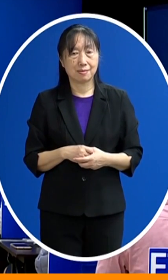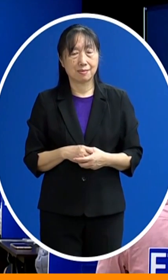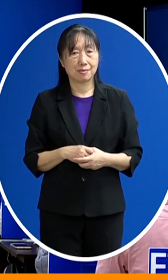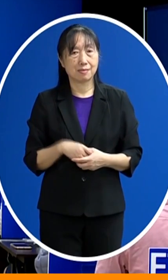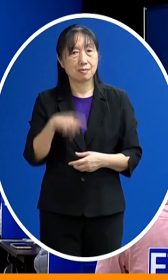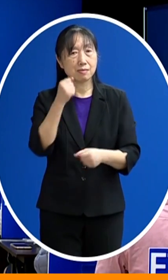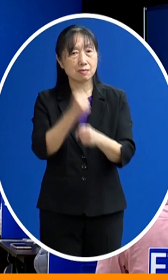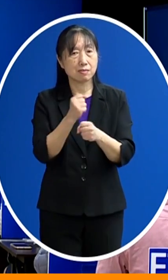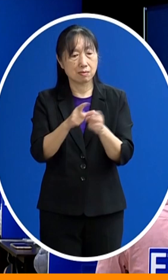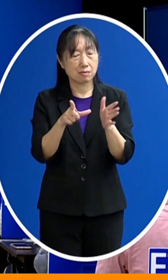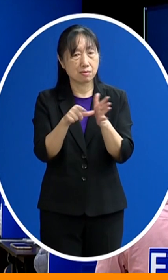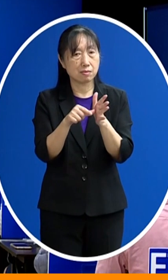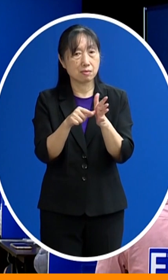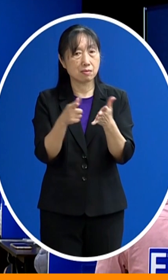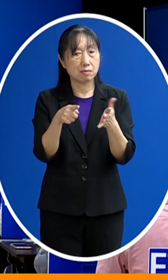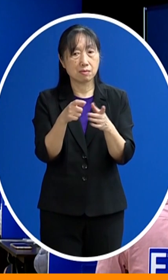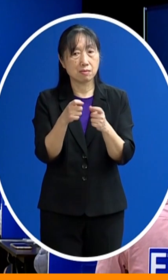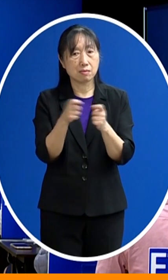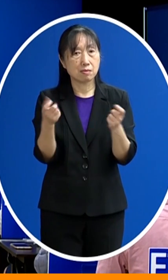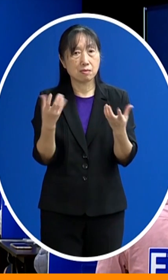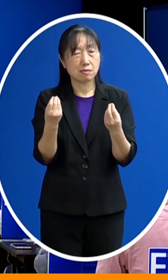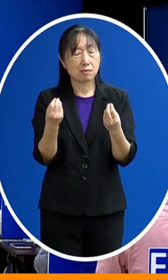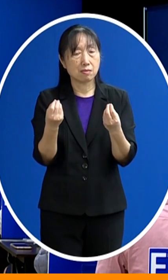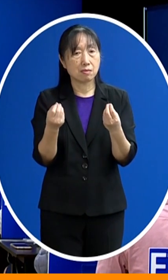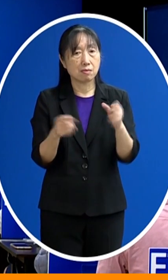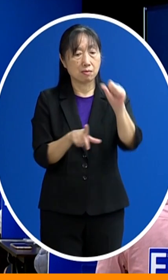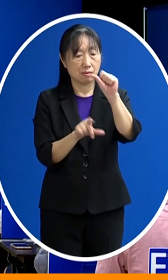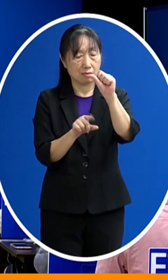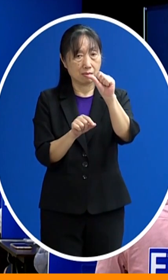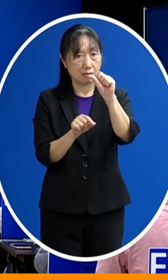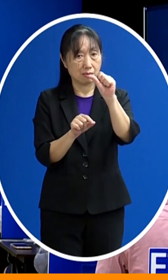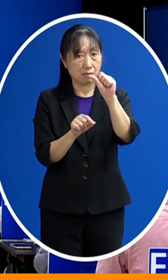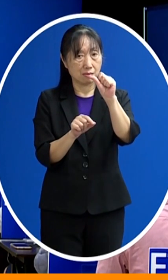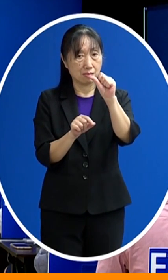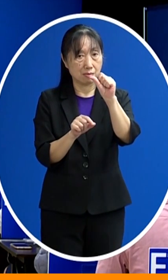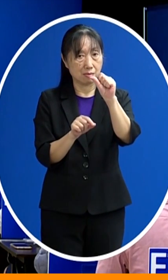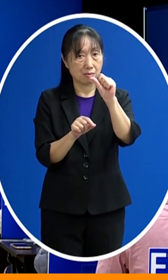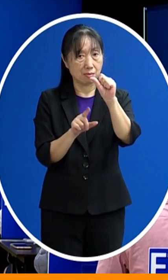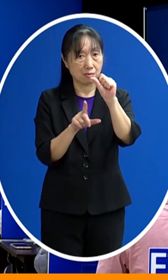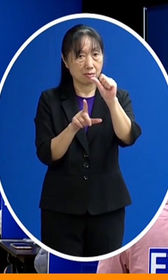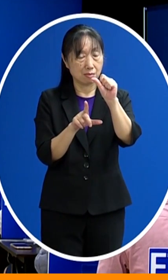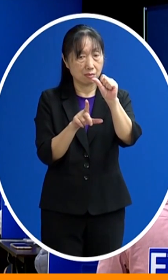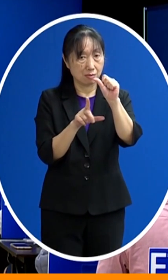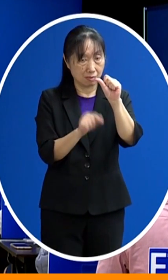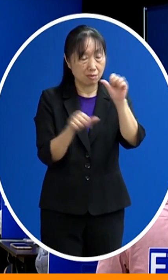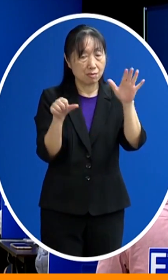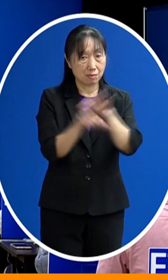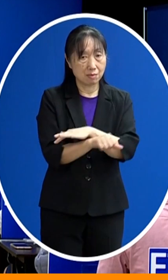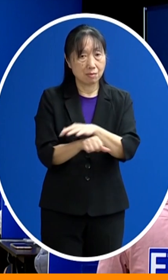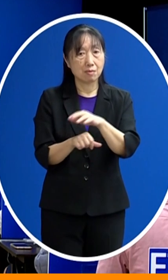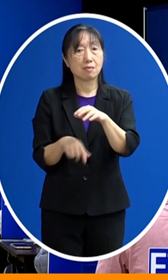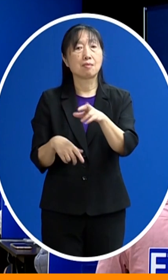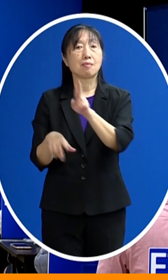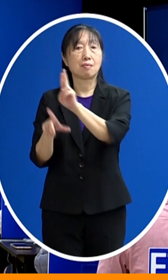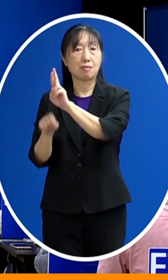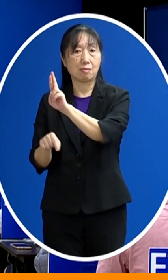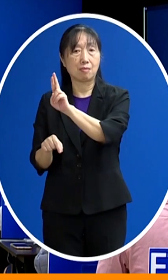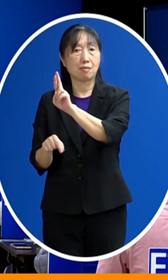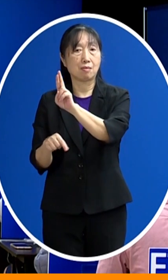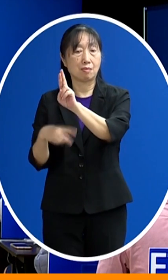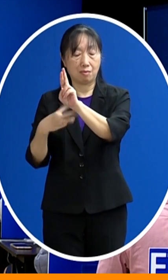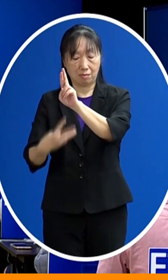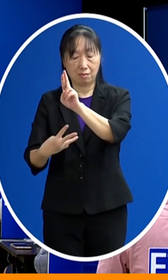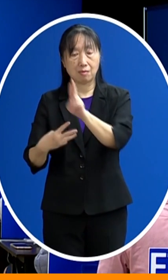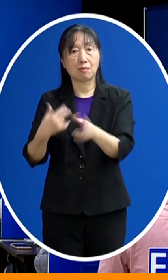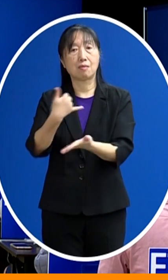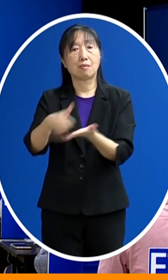他工作的时间并没有那么长嘛，哈，好像是 5月就职，12月初 就职嘛，哈，12月3号是三